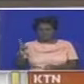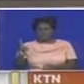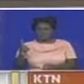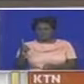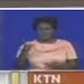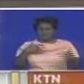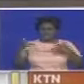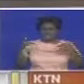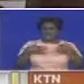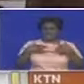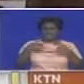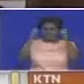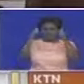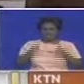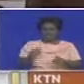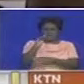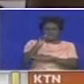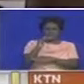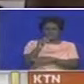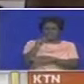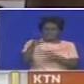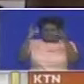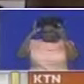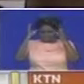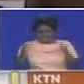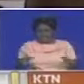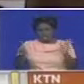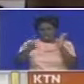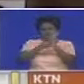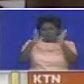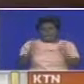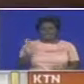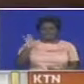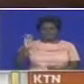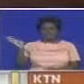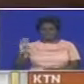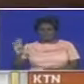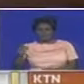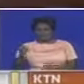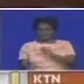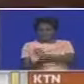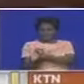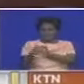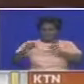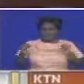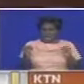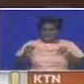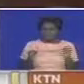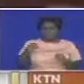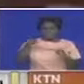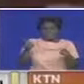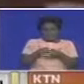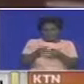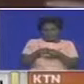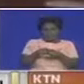notice and request for arrest. Kufuatia kauli hii, wakili wake Barasa Kibe Mungai alieleza kufurahishwa kuwa huku walitaraji uamuzi